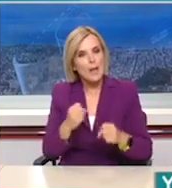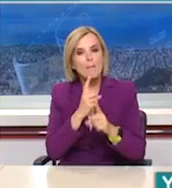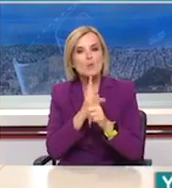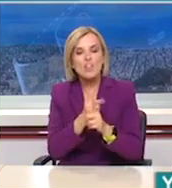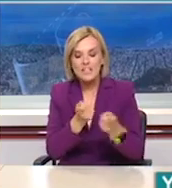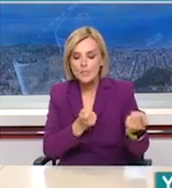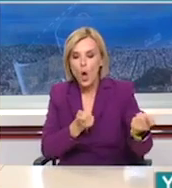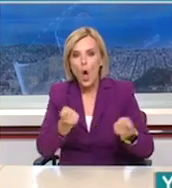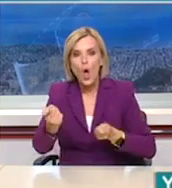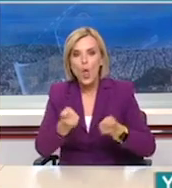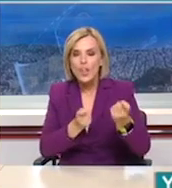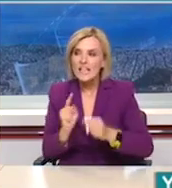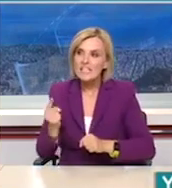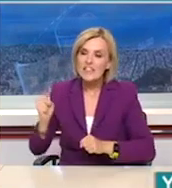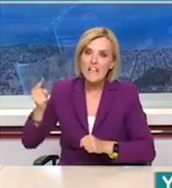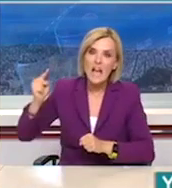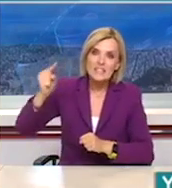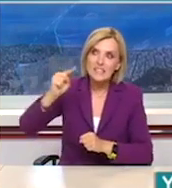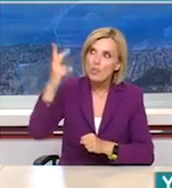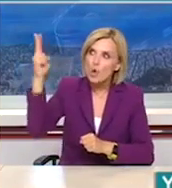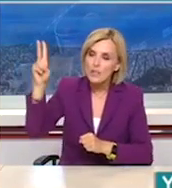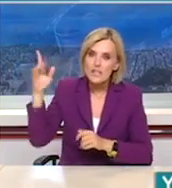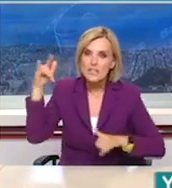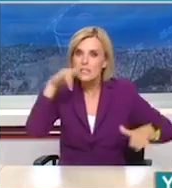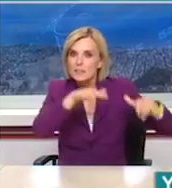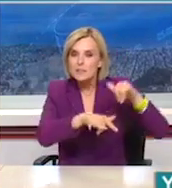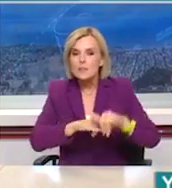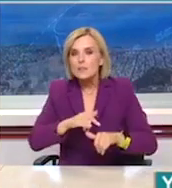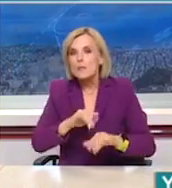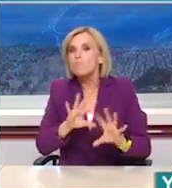οδηγίες από χώρες οι οποίες θα ζουν ένα μεγάλο ή υψηλό δεύτερο κύμα.